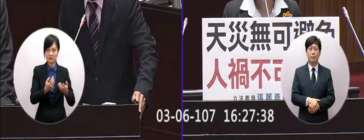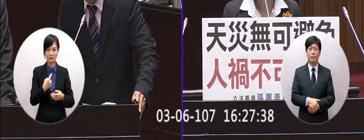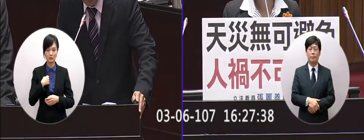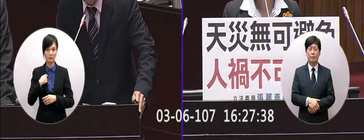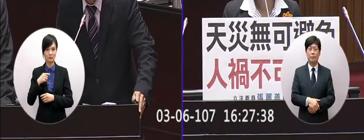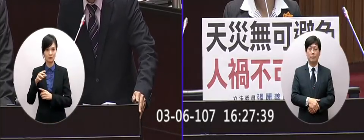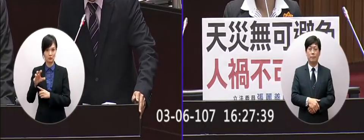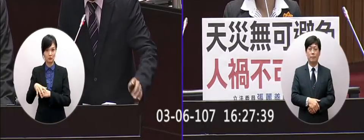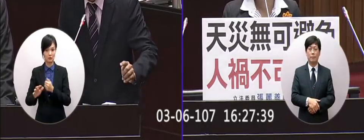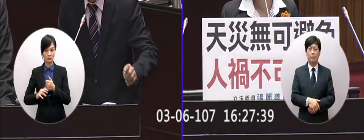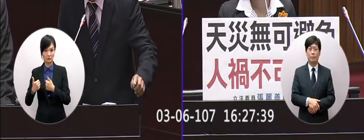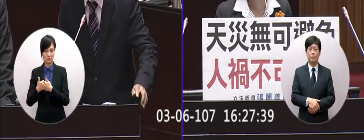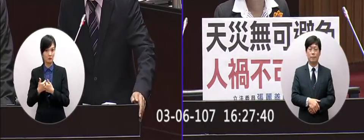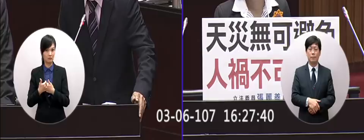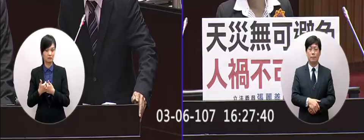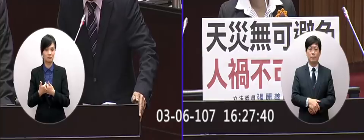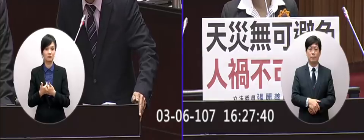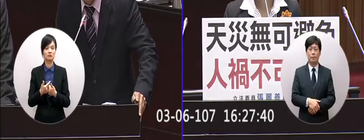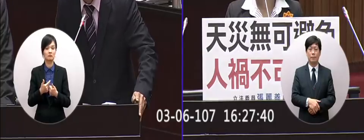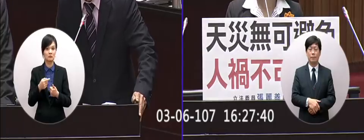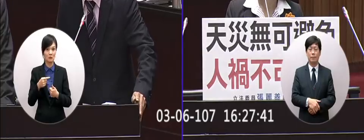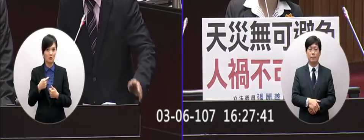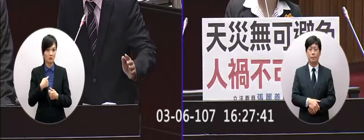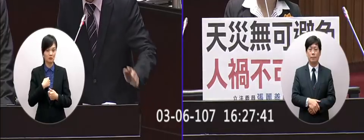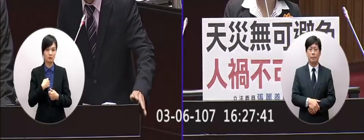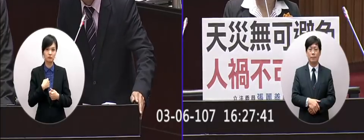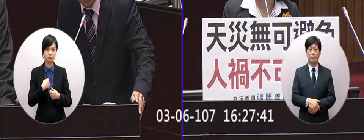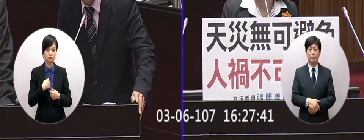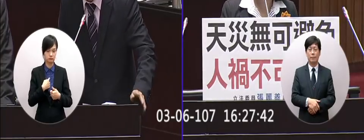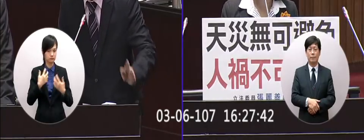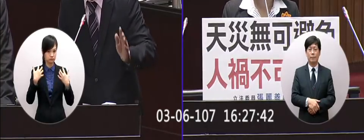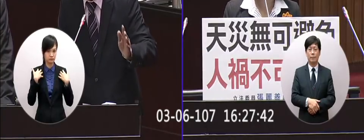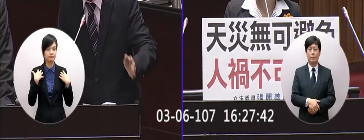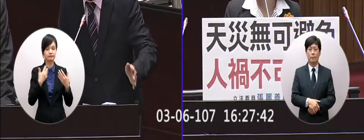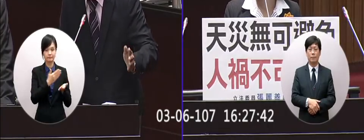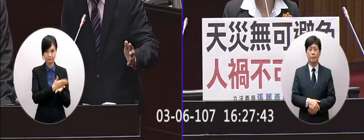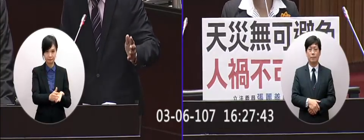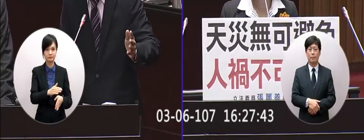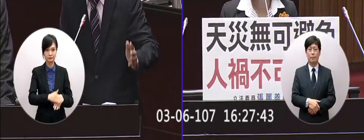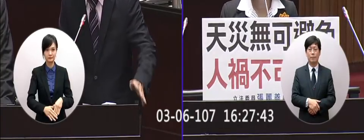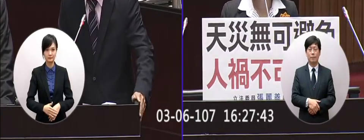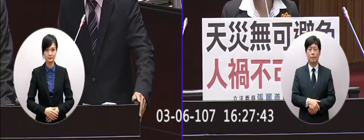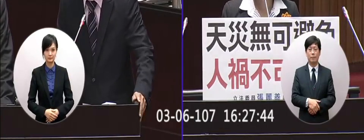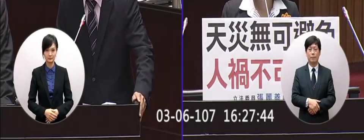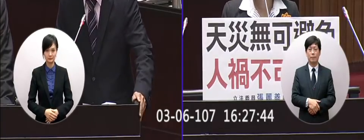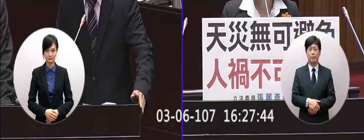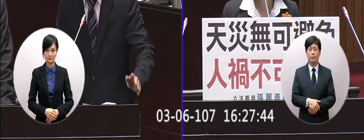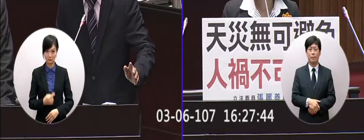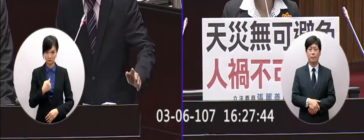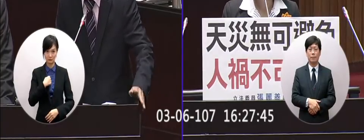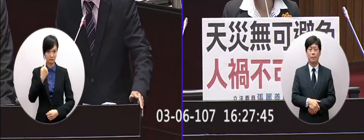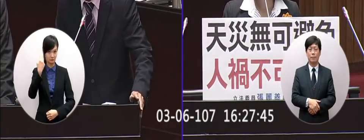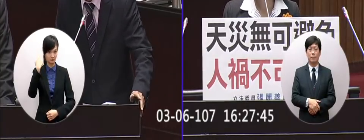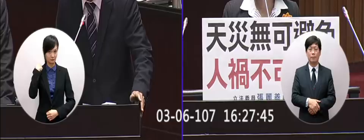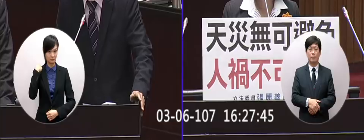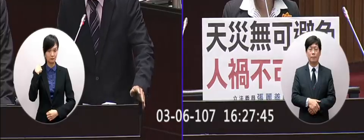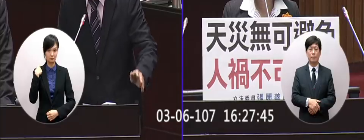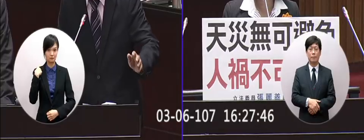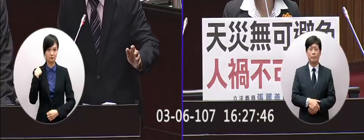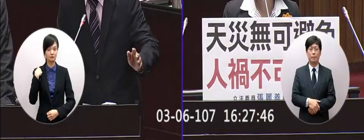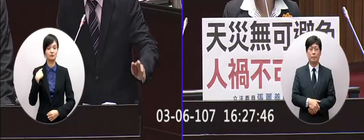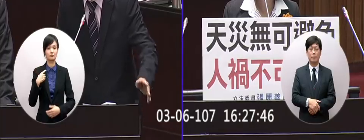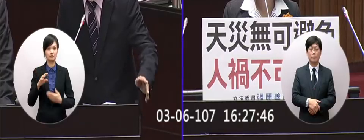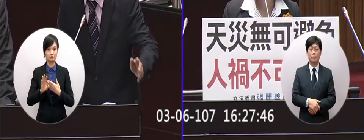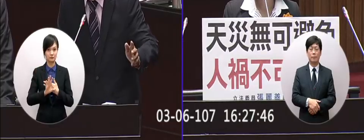会造成，但发生了这个问题，农委会有责任解决。所以我已经抵昨天联合所有